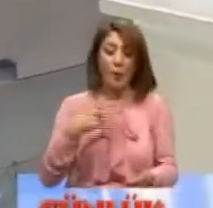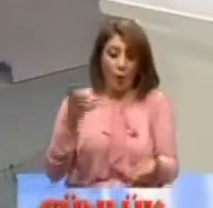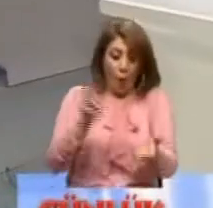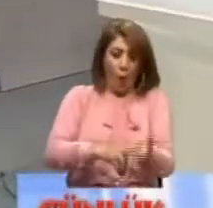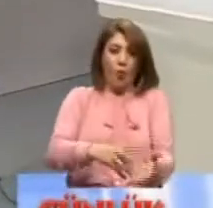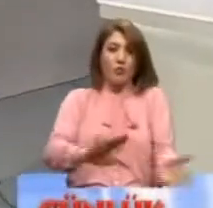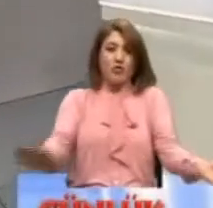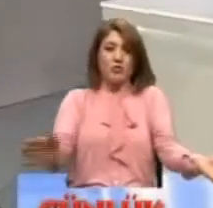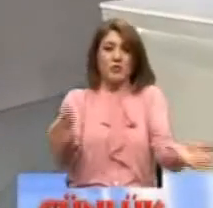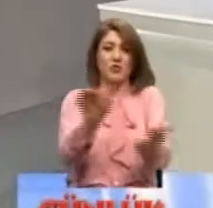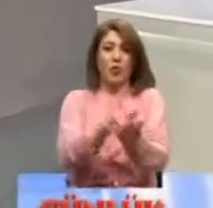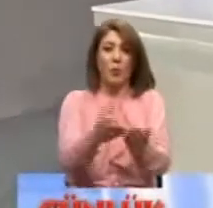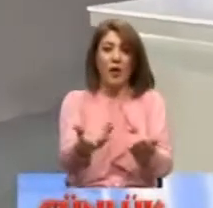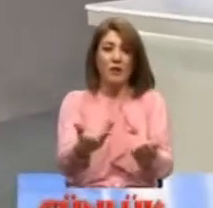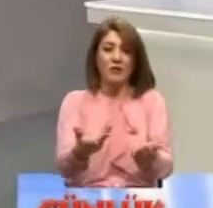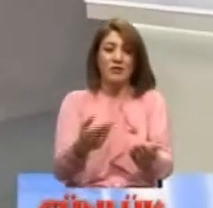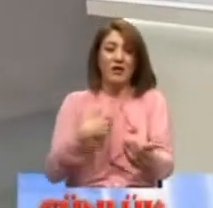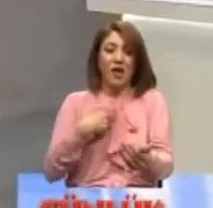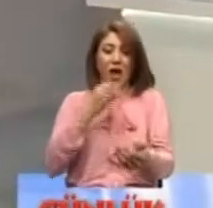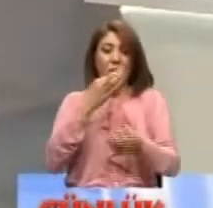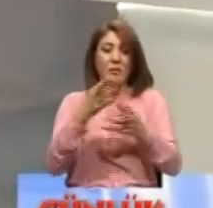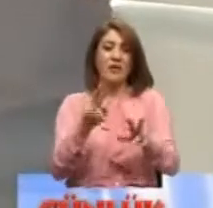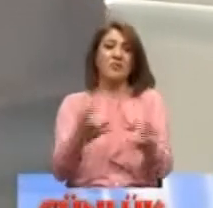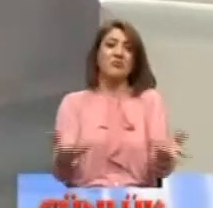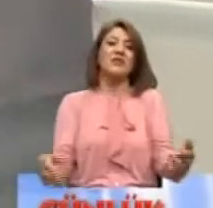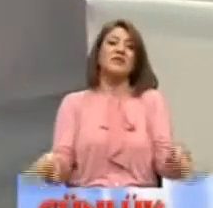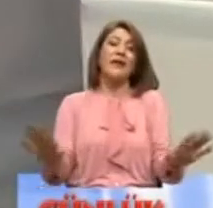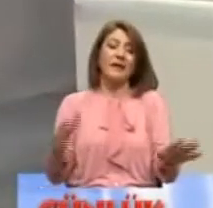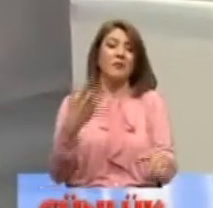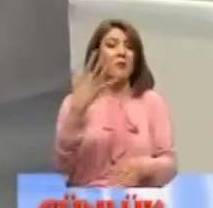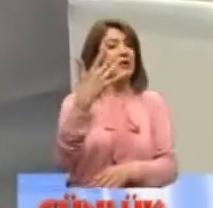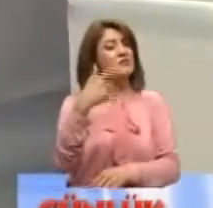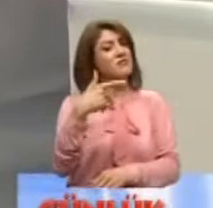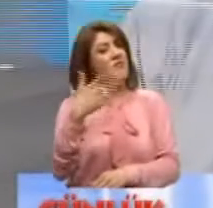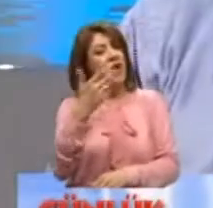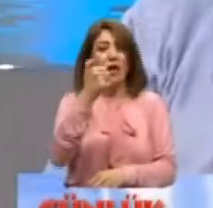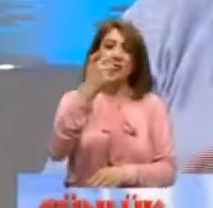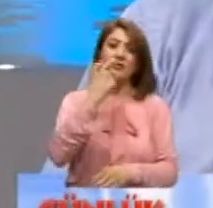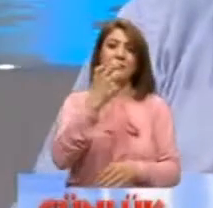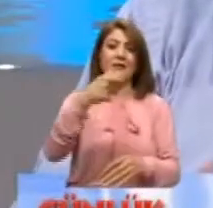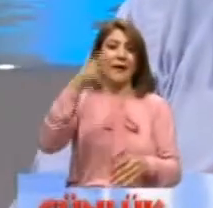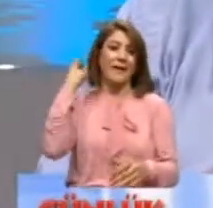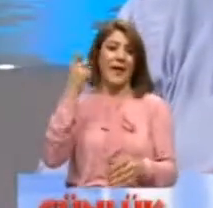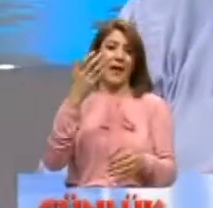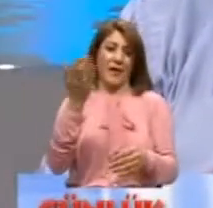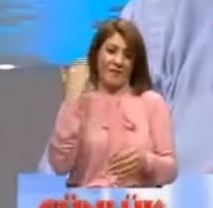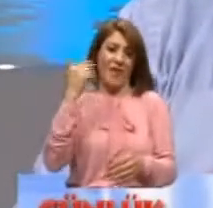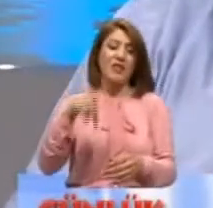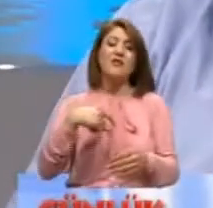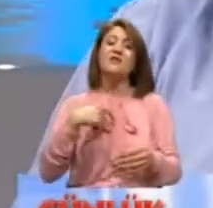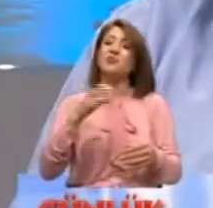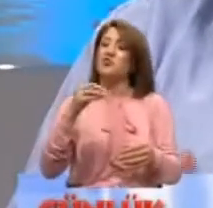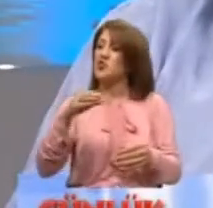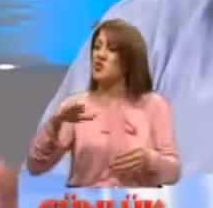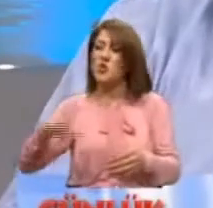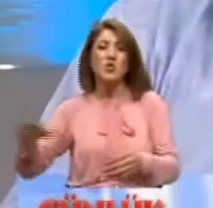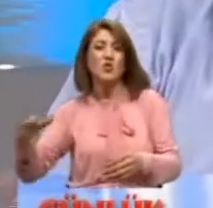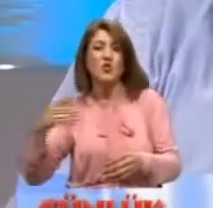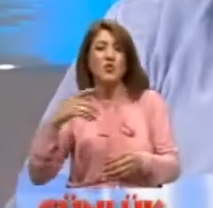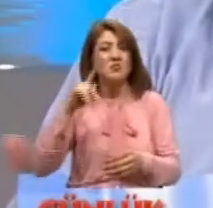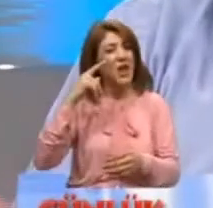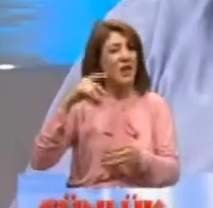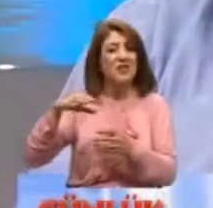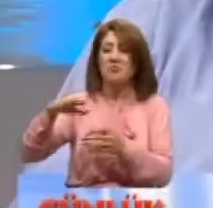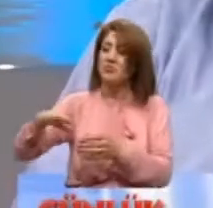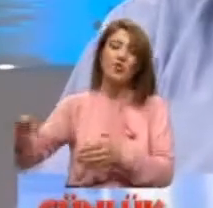haber değeri yok diyorsun yani. 5-6 yıl önce bir vatandaşımız çocuğunun nüfus cüzdanını kullanarak ya ineğine,